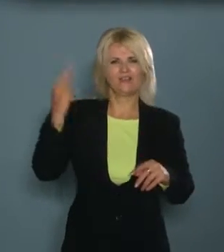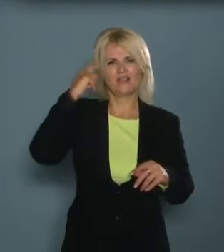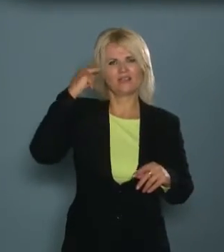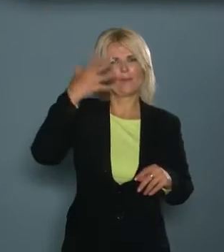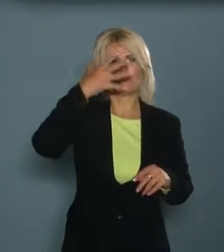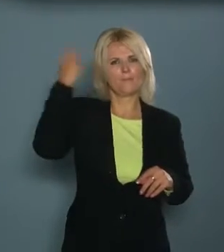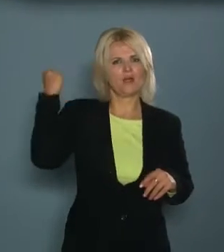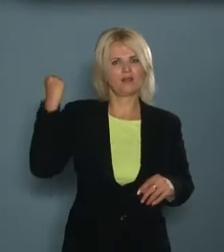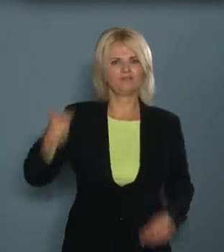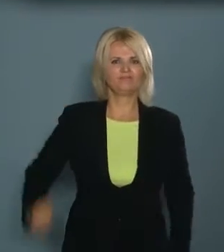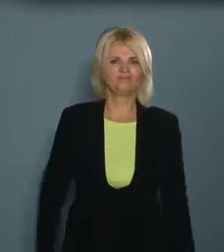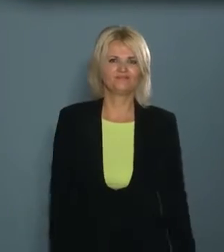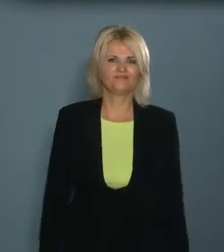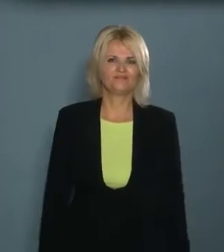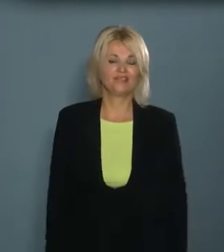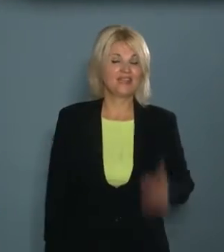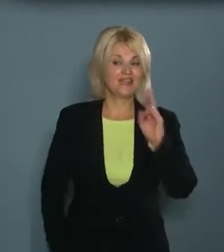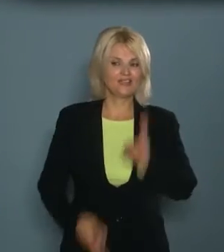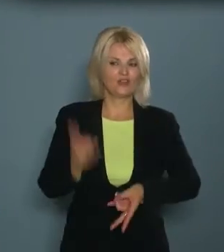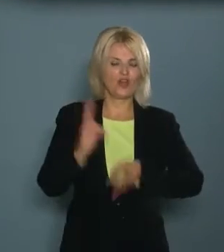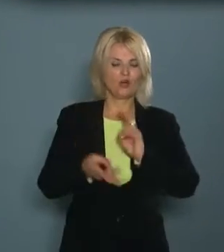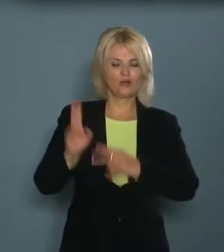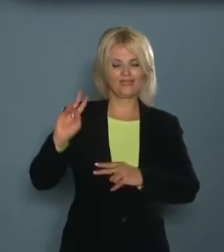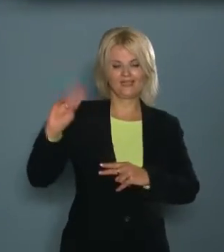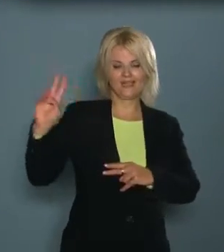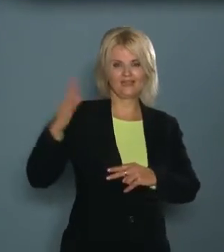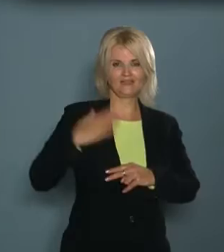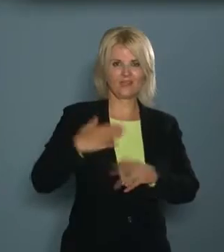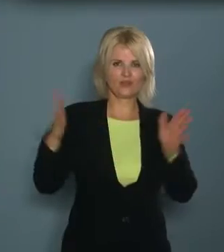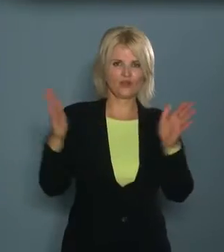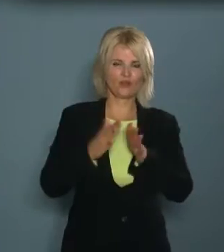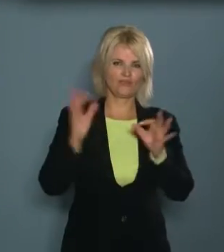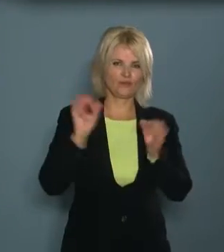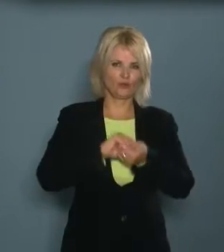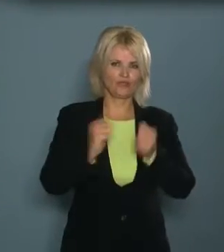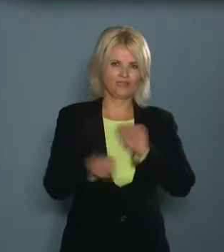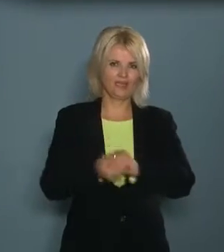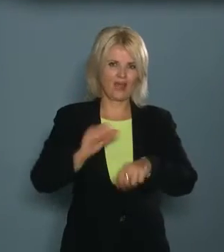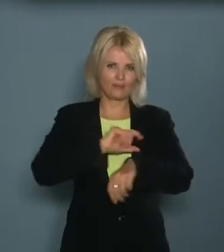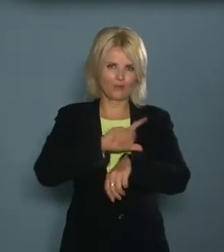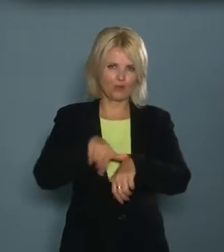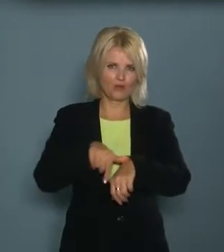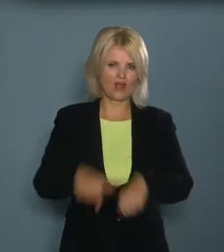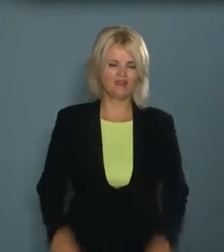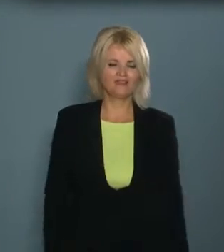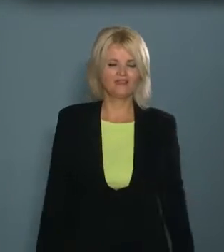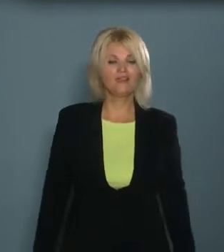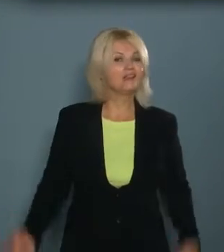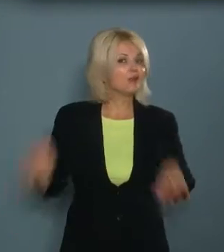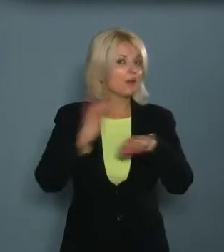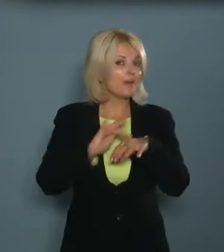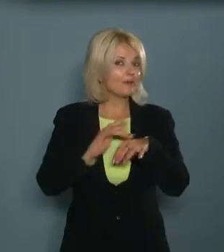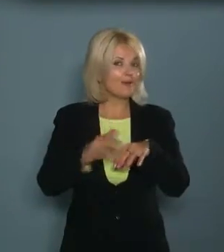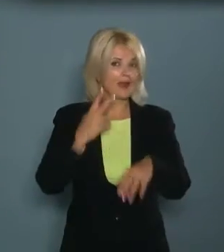esze. És ahogy ígértem, egy rövid kis történelem óra keretében próbáljuk